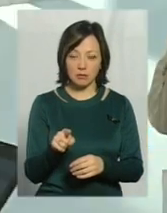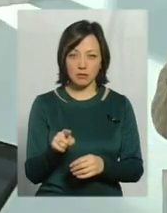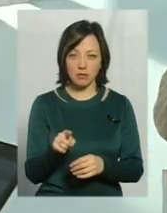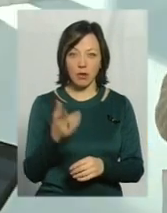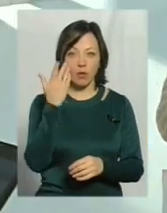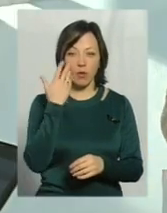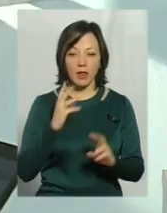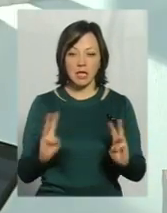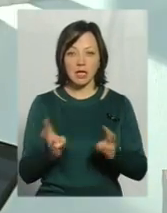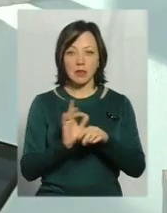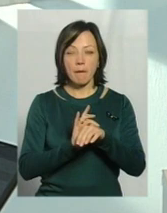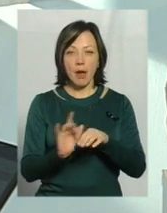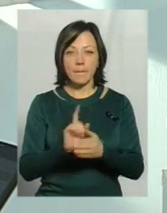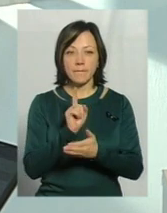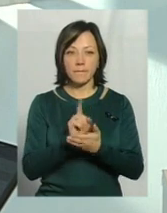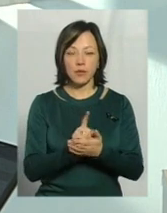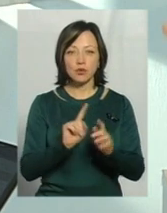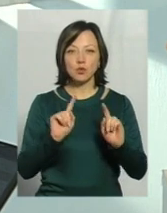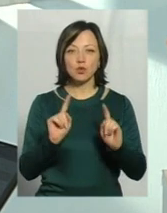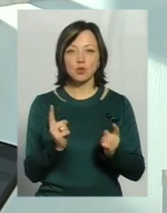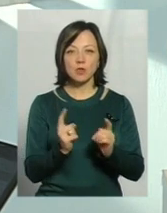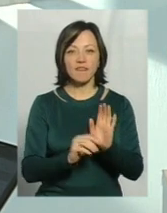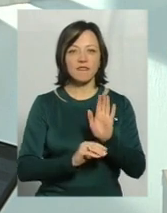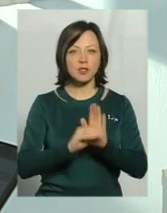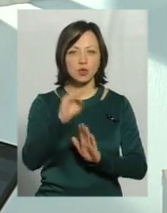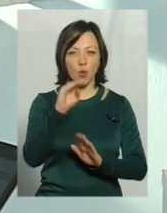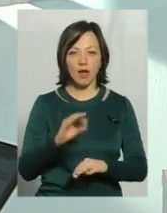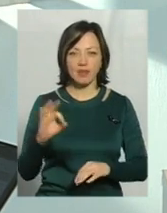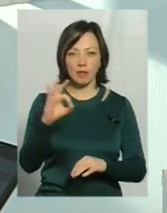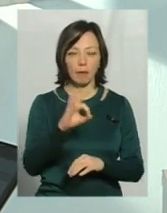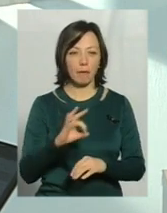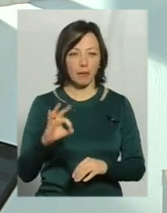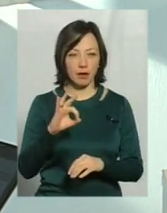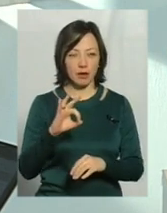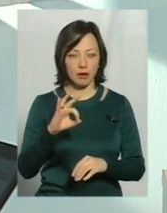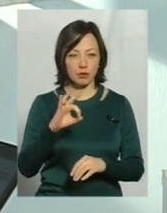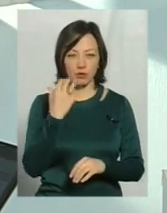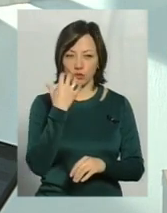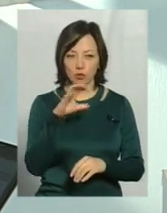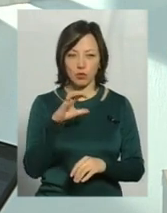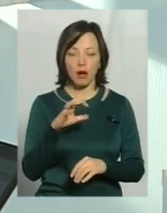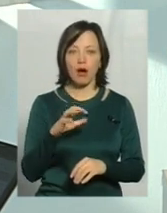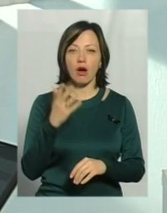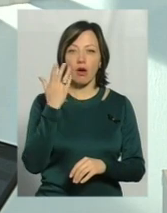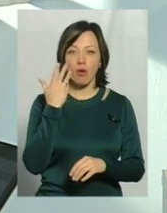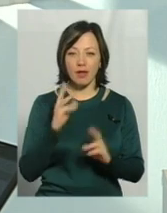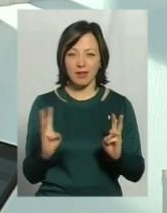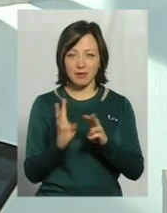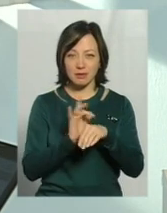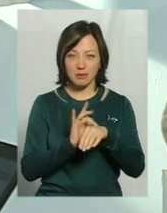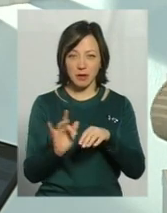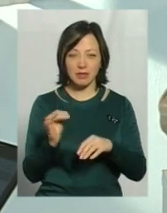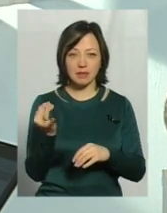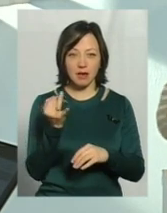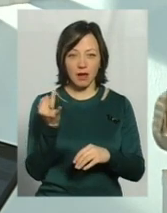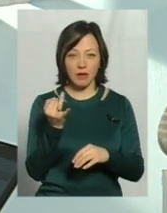коли спалюється, повинна бути висока, дуже висока температура. Так? При спалюванні, саме